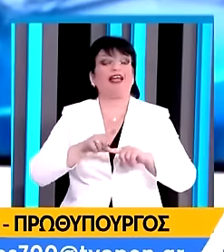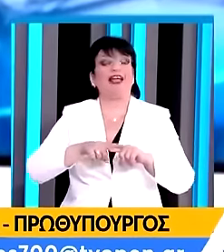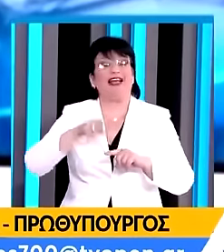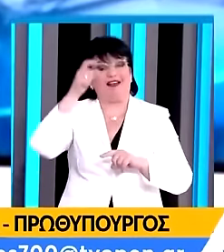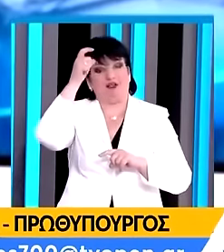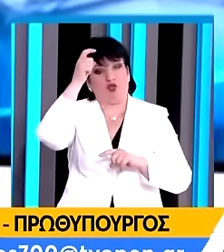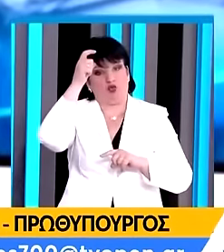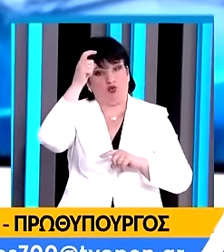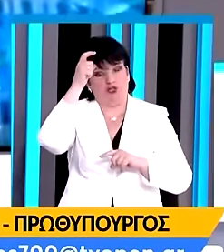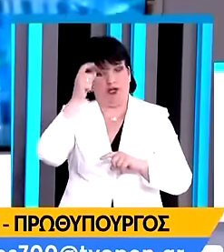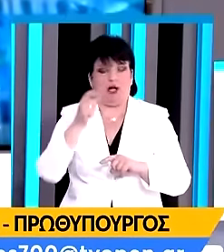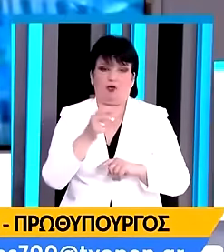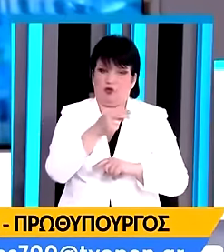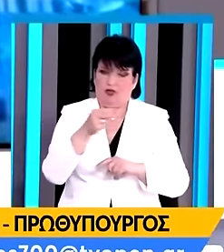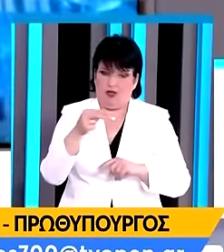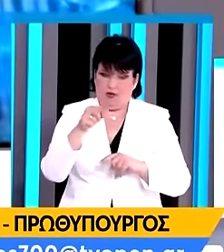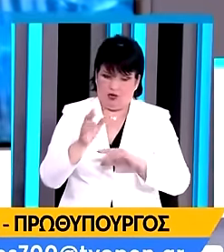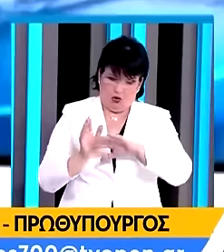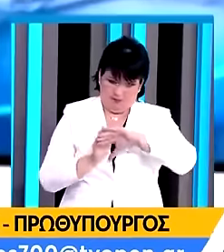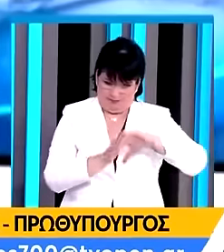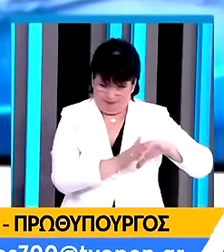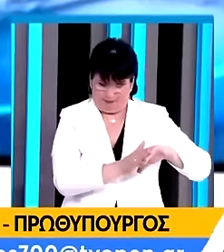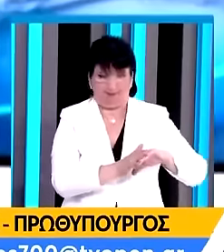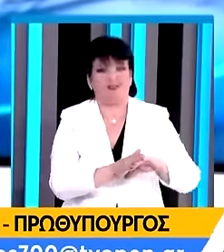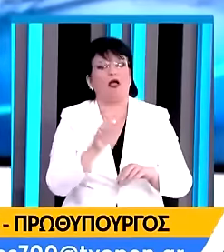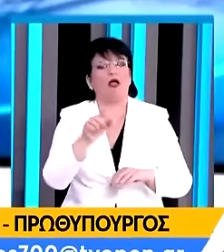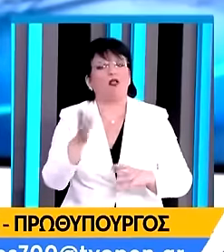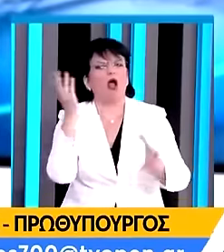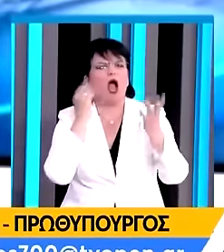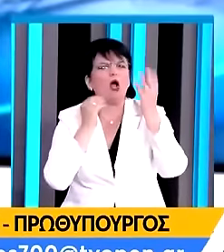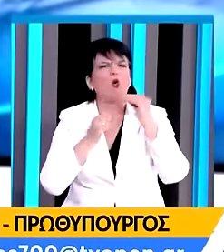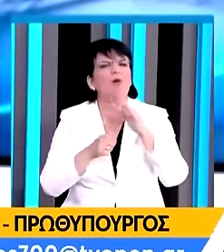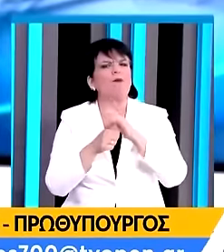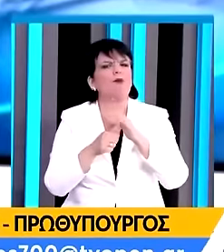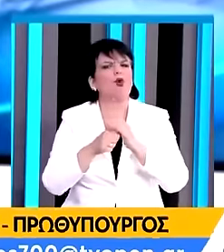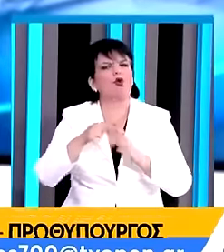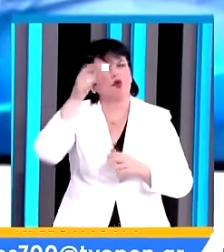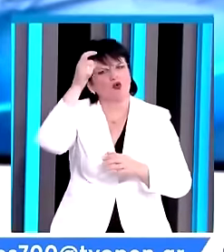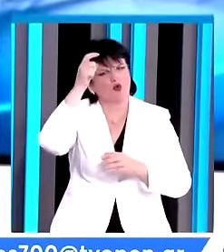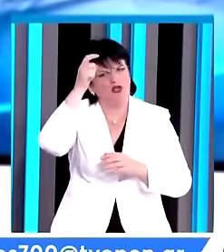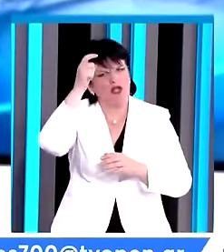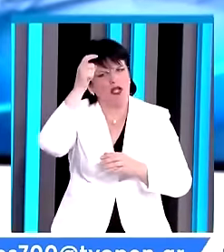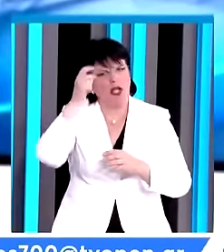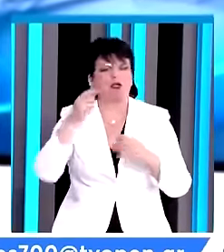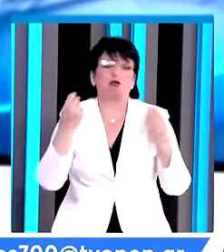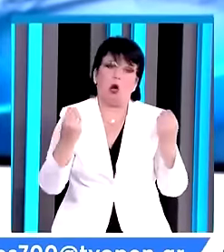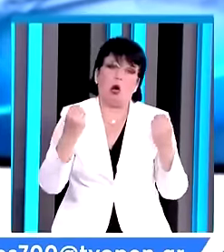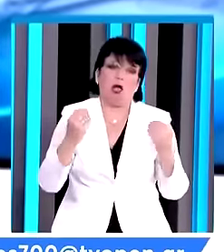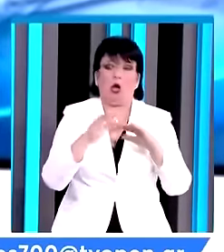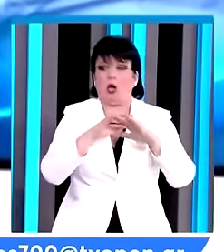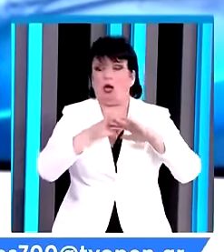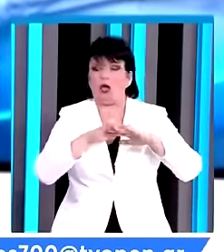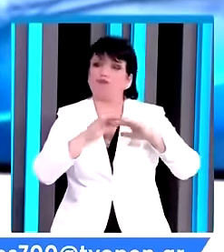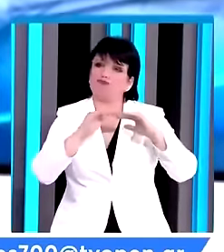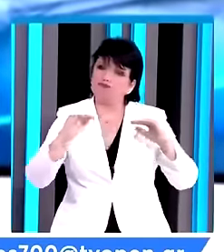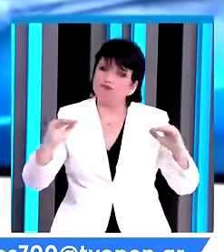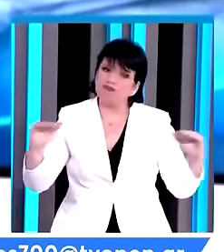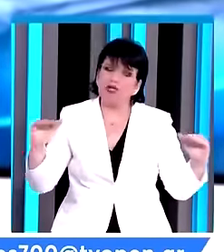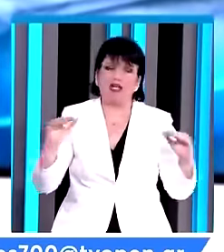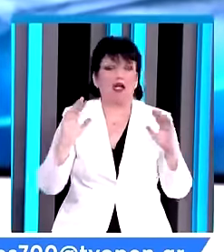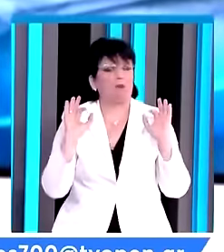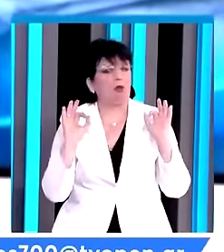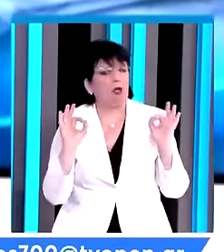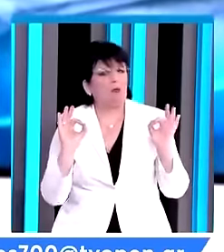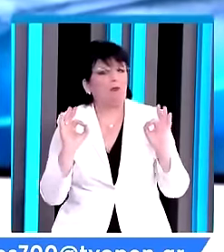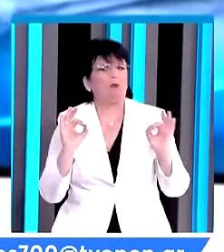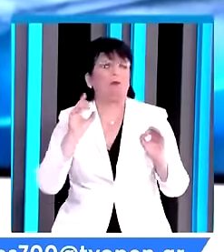μην το παραλύσουμε. Το δείξατε λίγο. Εθνικά, εδώ ακούμε τον Ερντογάν. Λέει, καλά είναι τα έρημα νερά. Δεν μπορεί να πει κανείς ότι δεν είναι καλά τα έρημα νερά,